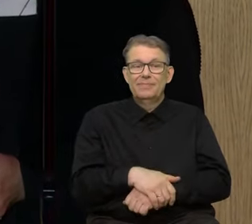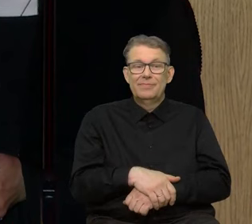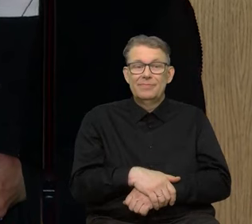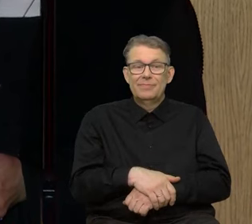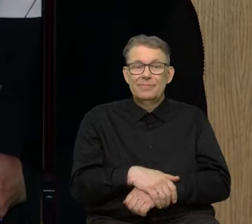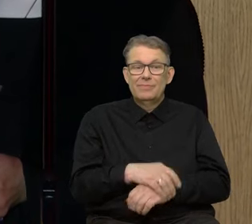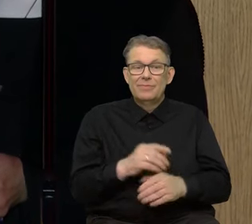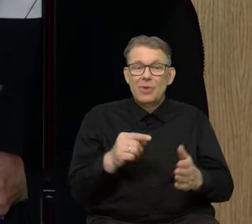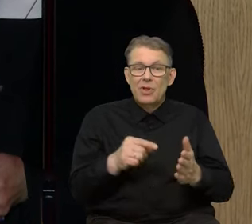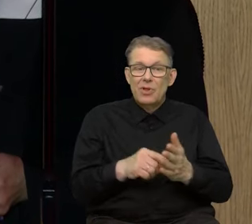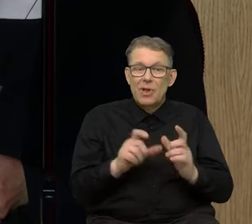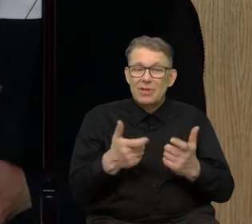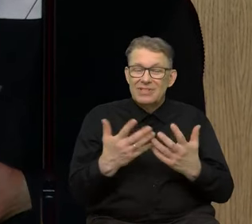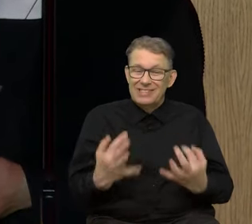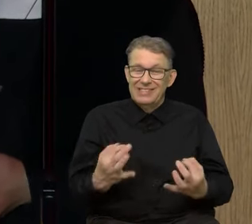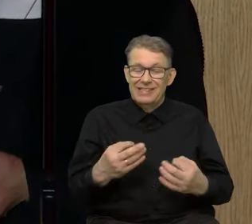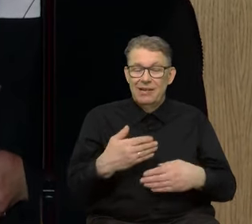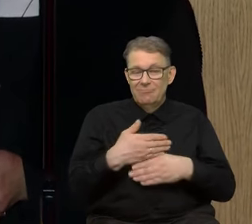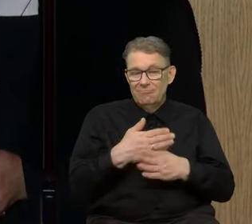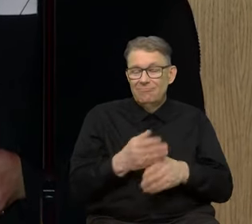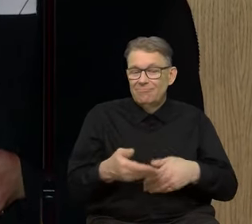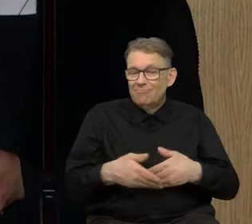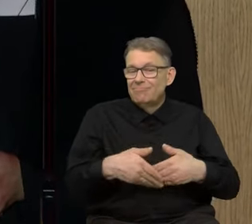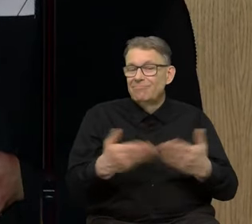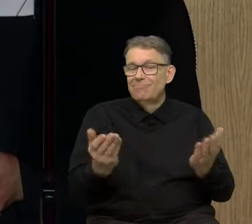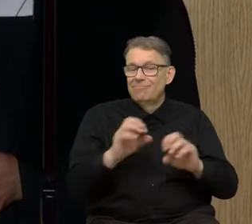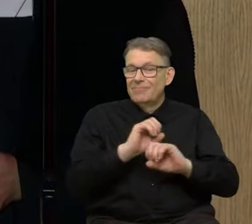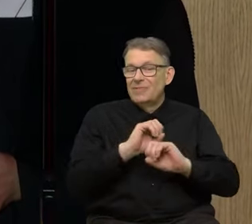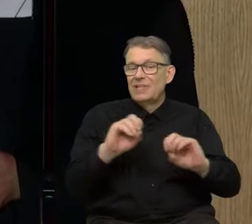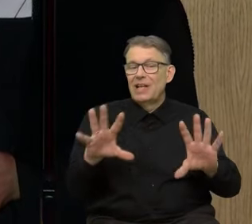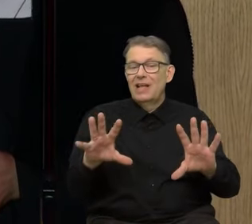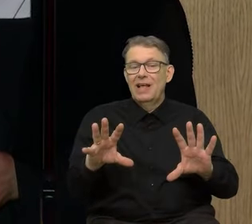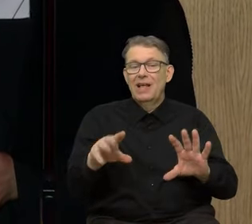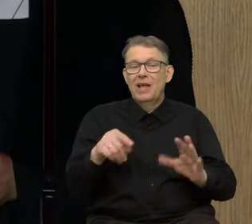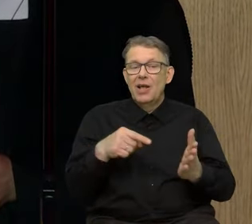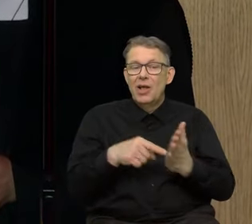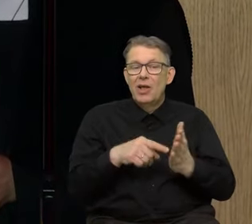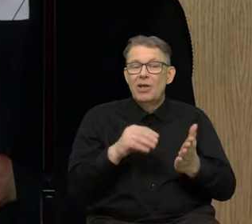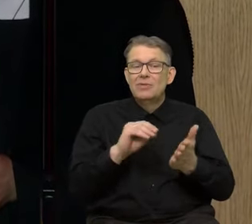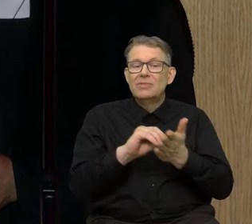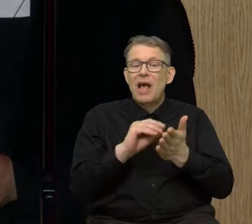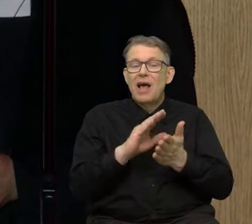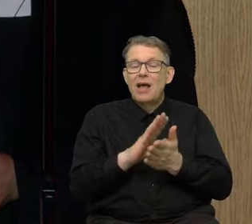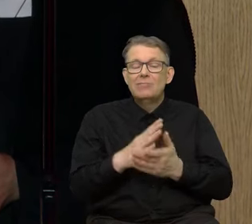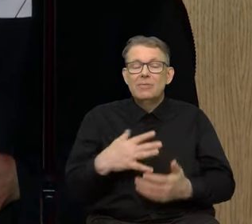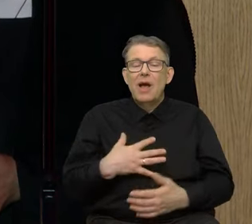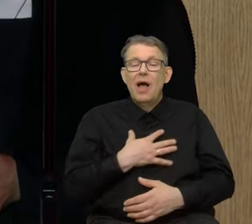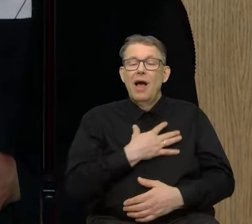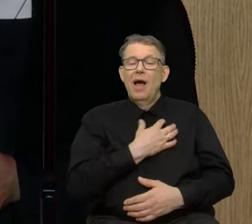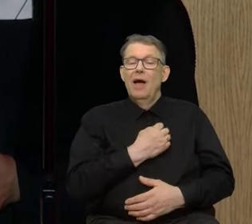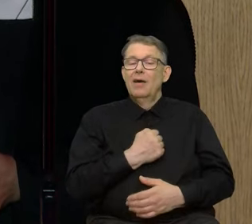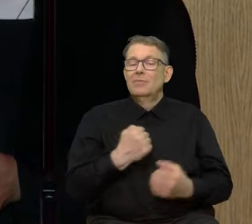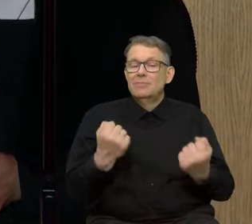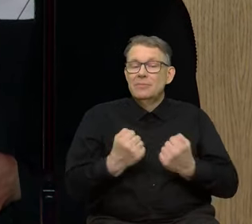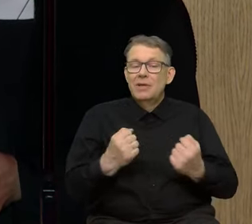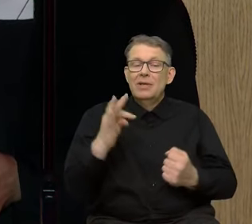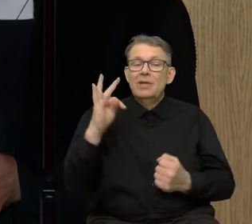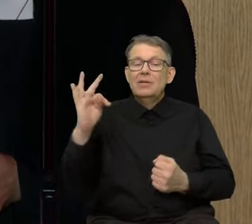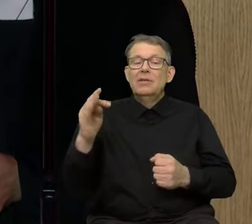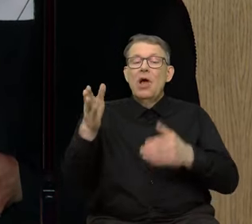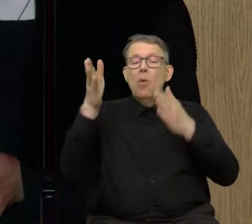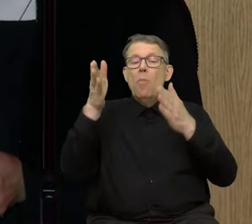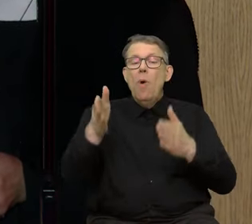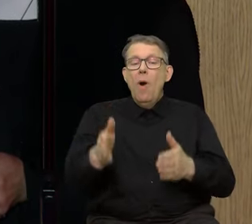To, czym chciałabym się dzisiaj podzielić, to zachwycała mnie jego postawa. Z jednej strony